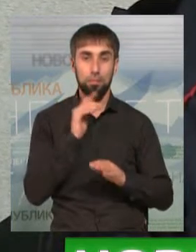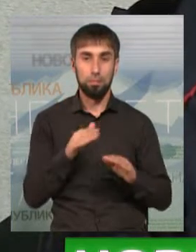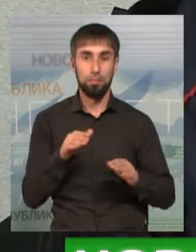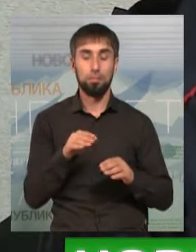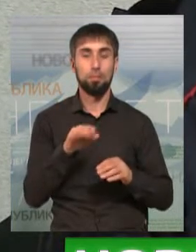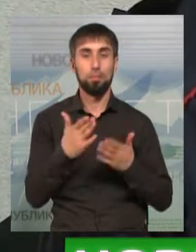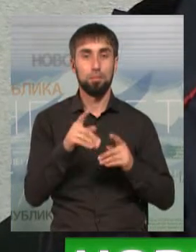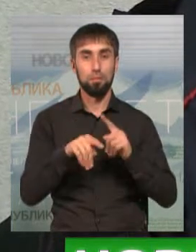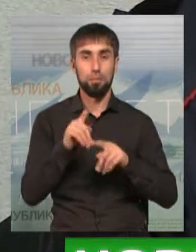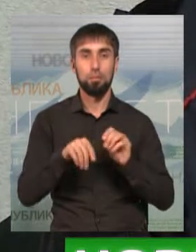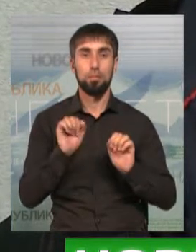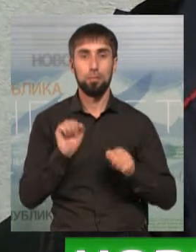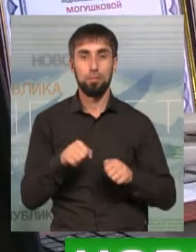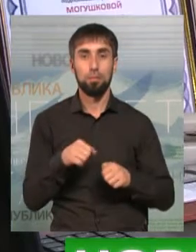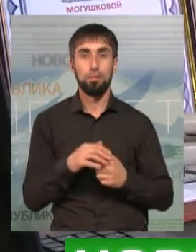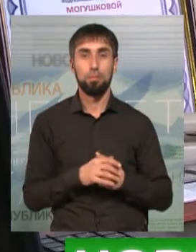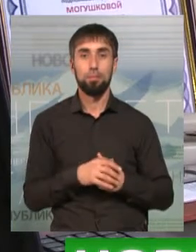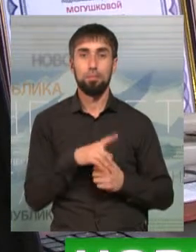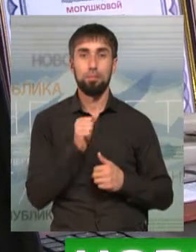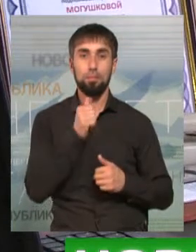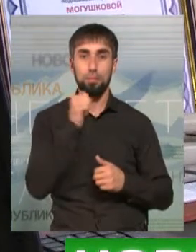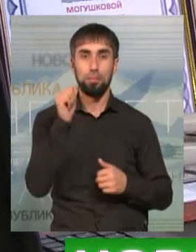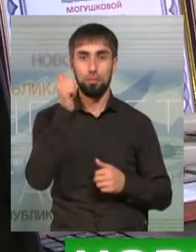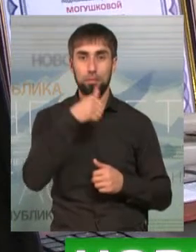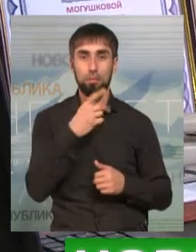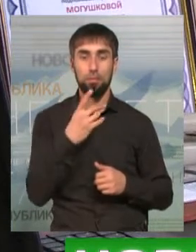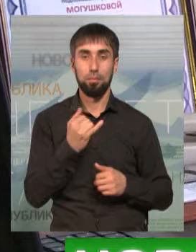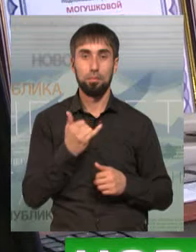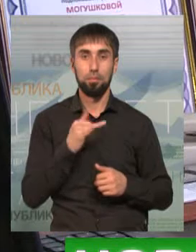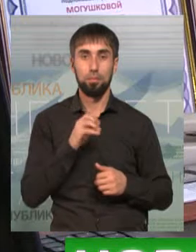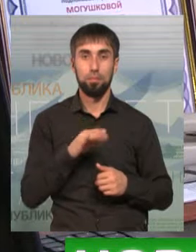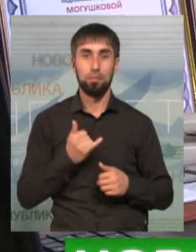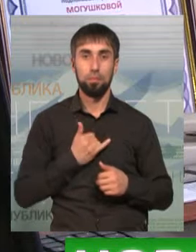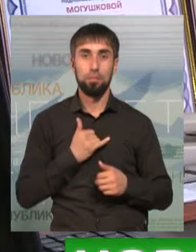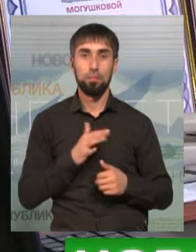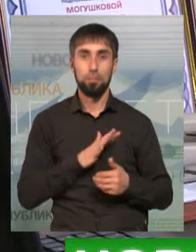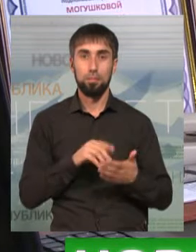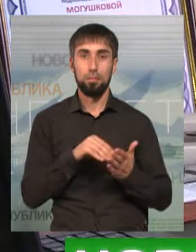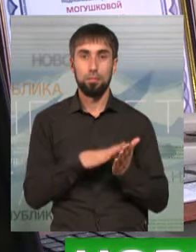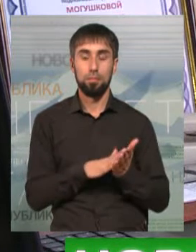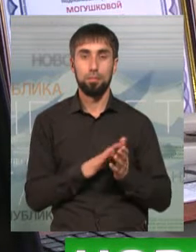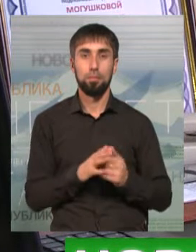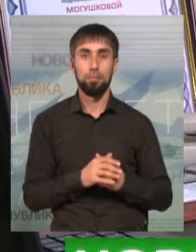можно, подтверждает эта статистика. За прошлый год у нас на учете состояло